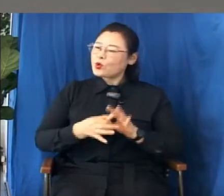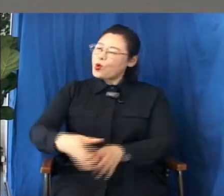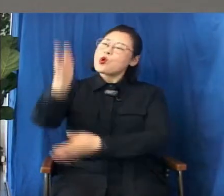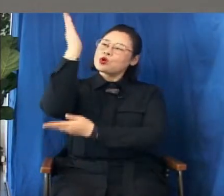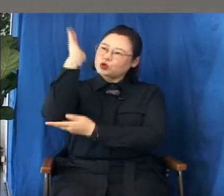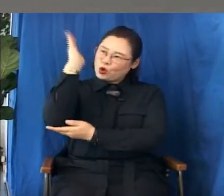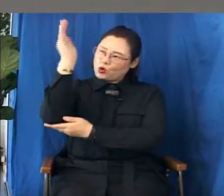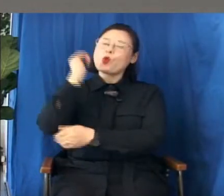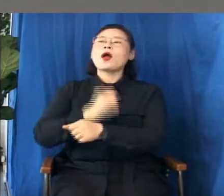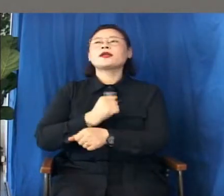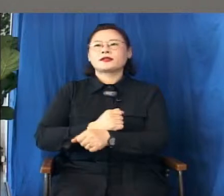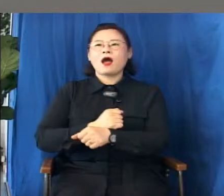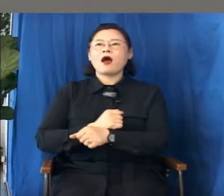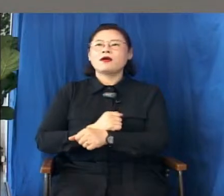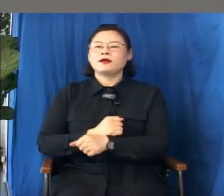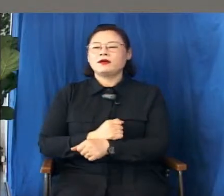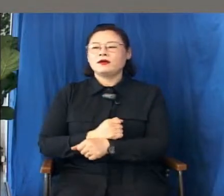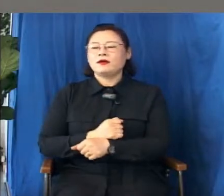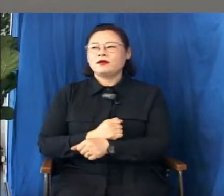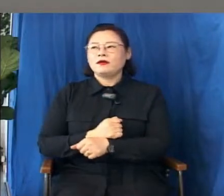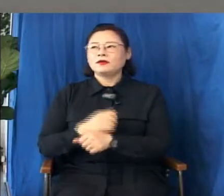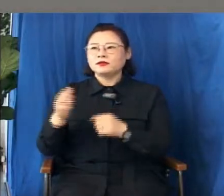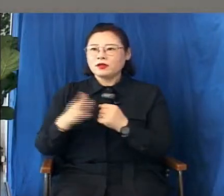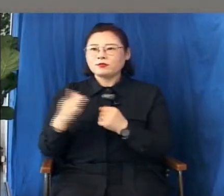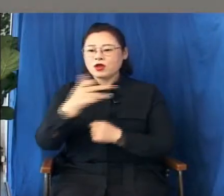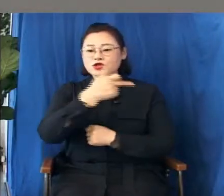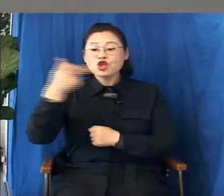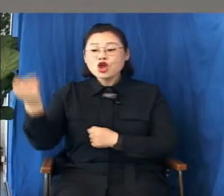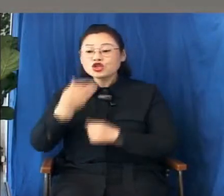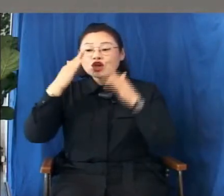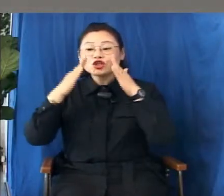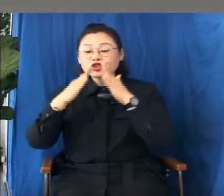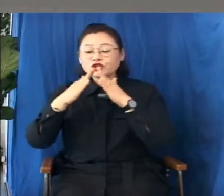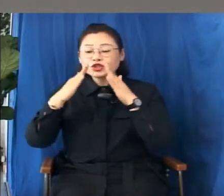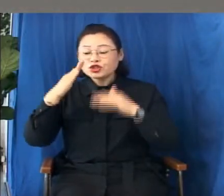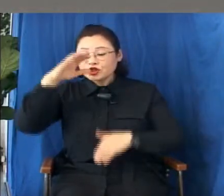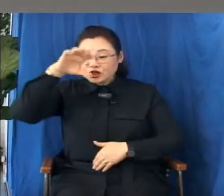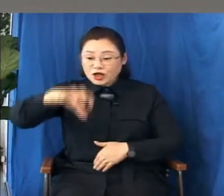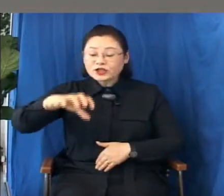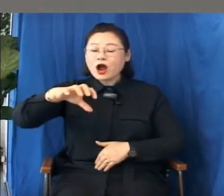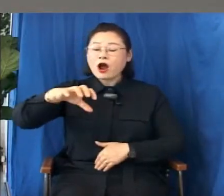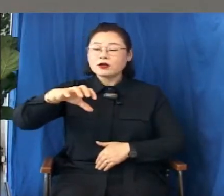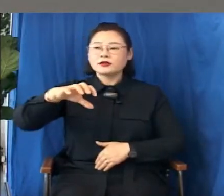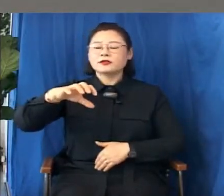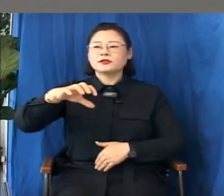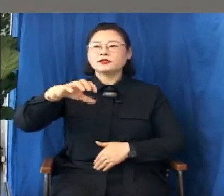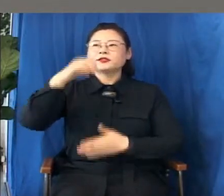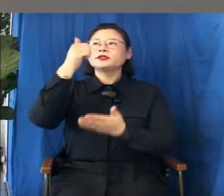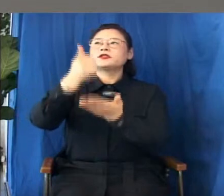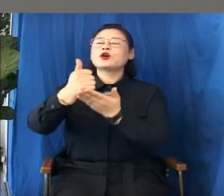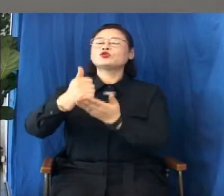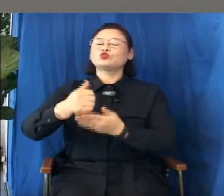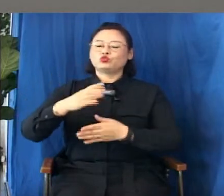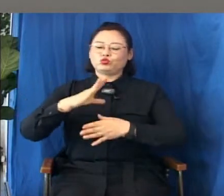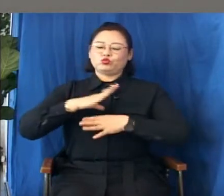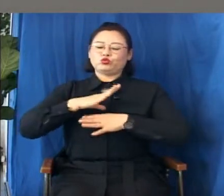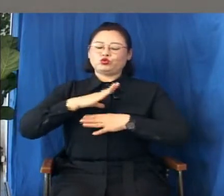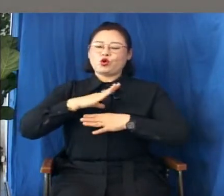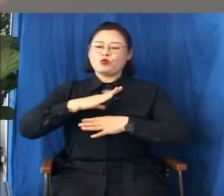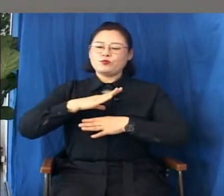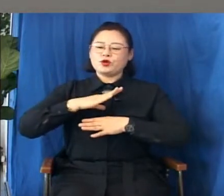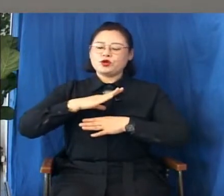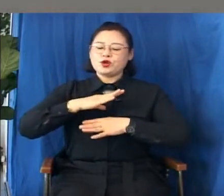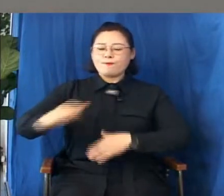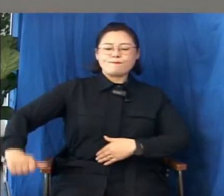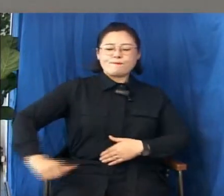사명이라는 거예요. 그래서 계속하겠다. 그러니까 이 사람들은 어떻게 됩니까? 두려움이 맞죠. 두려움이 분노로 바뀌었습니다.